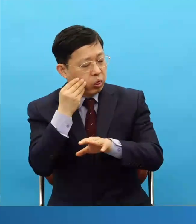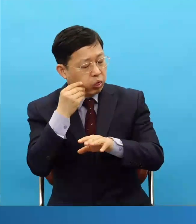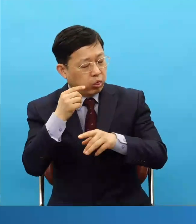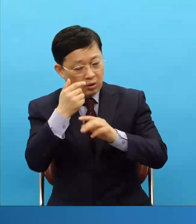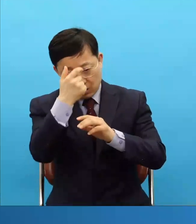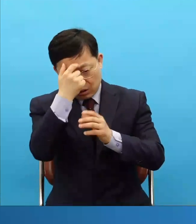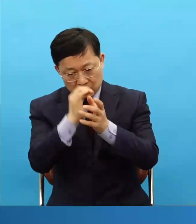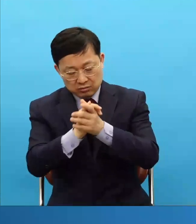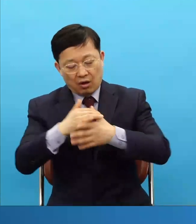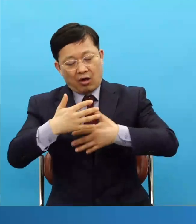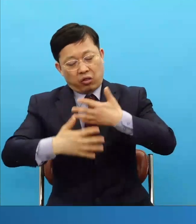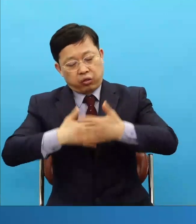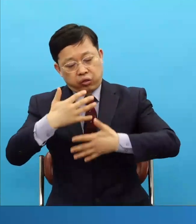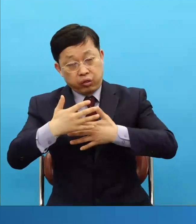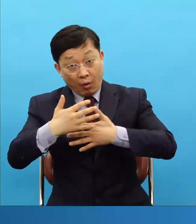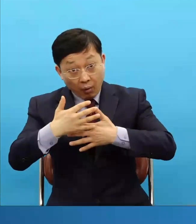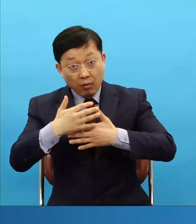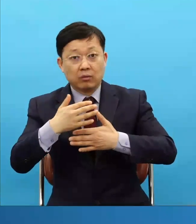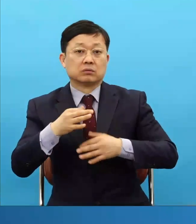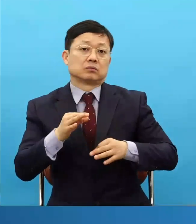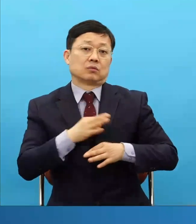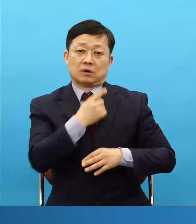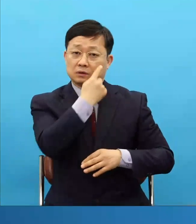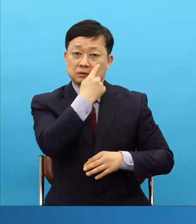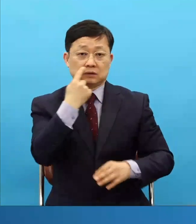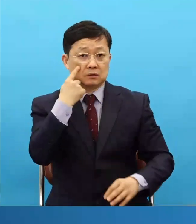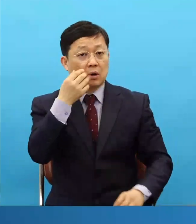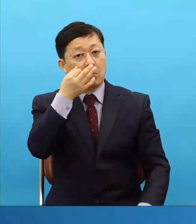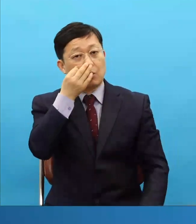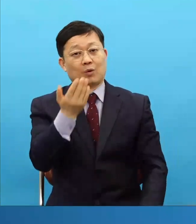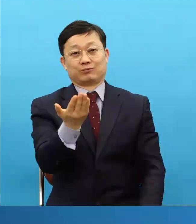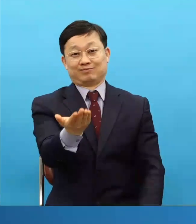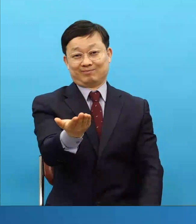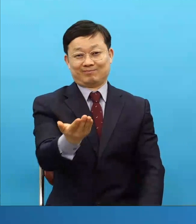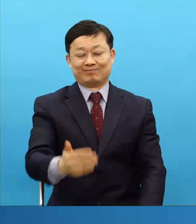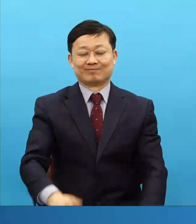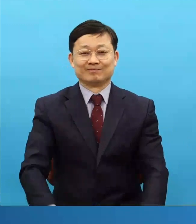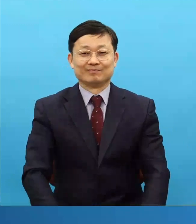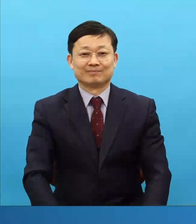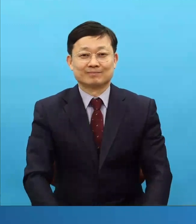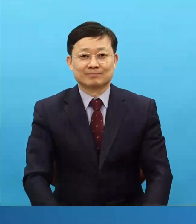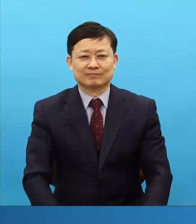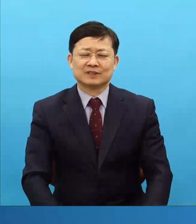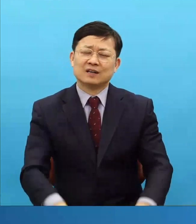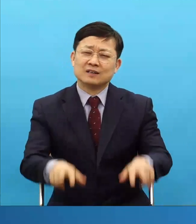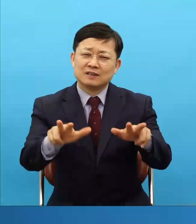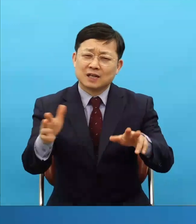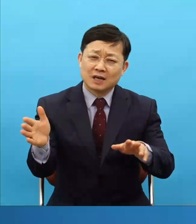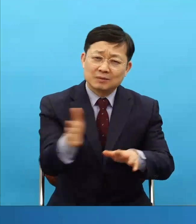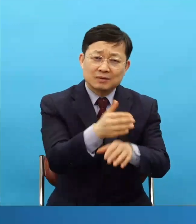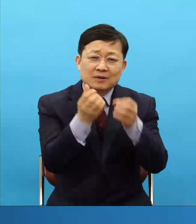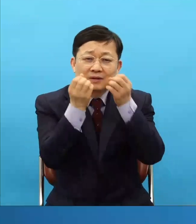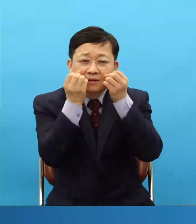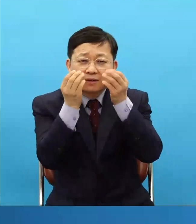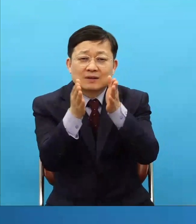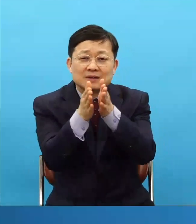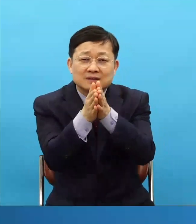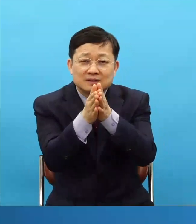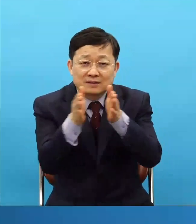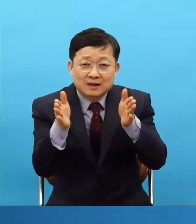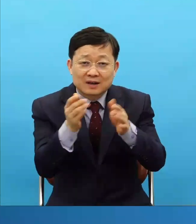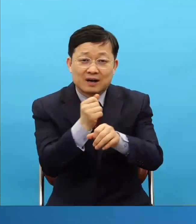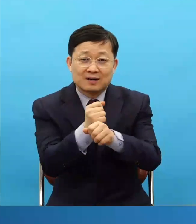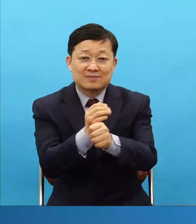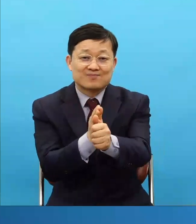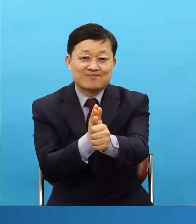prayer system, then that will follow. 그래서 진짜 새로 시작하는 주역이 돼야 돼. And so become the main figure who